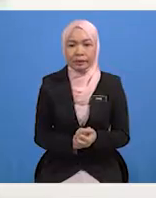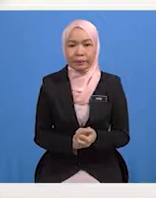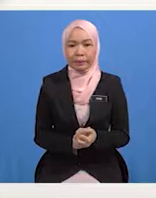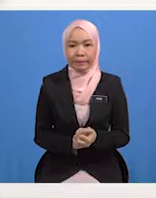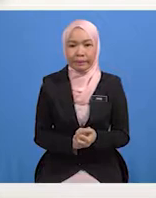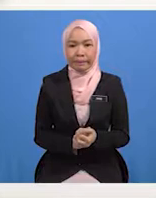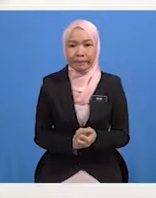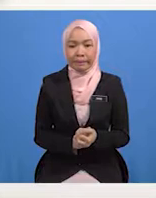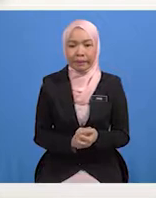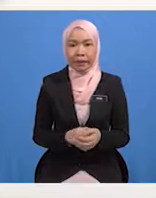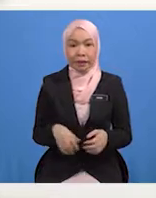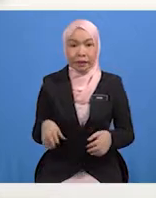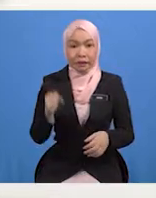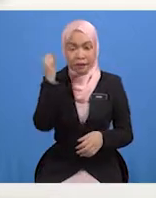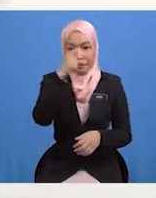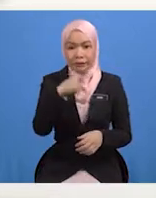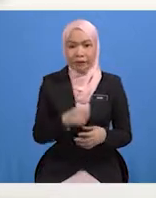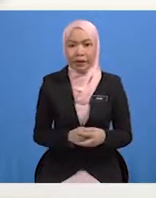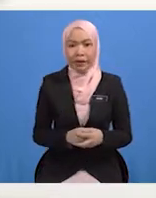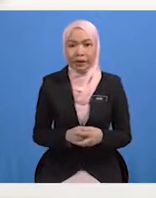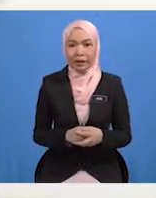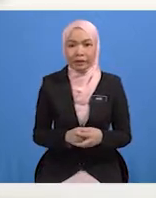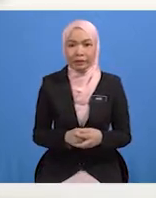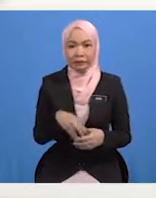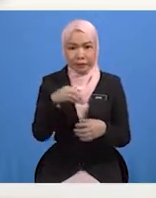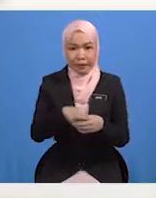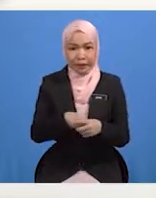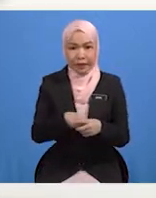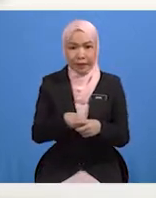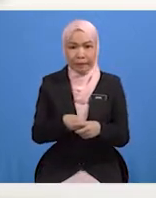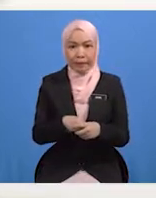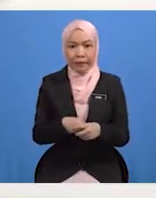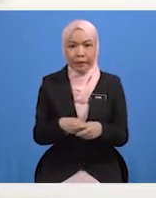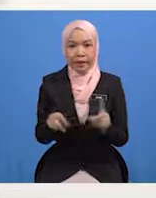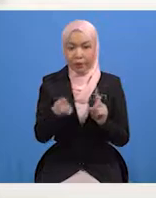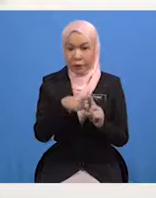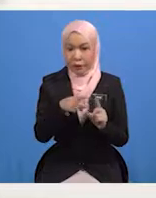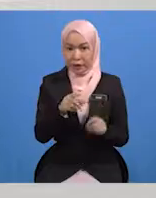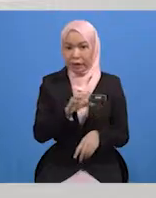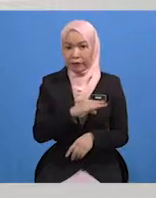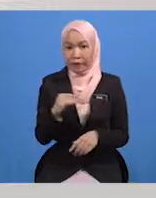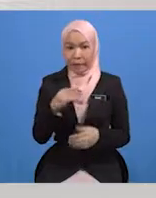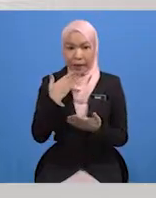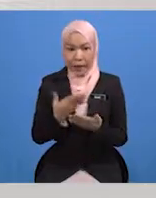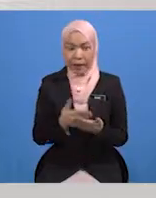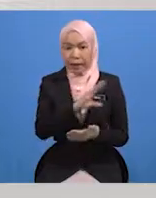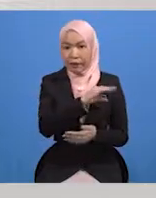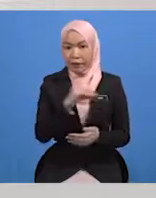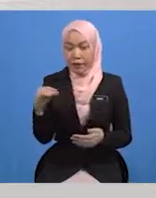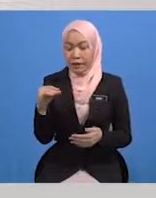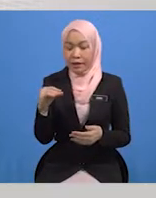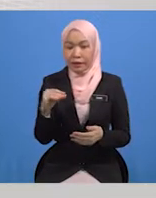Sifat dalaman terdiri daripada sikap positif dan sikap negatif.